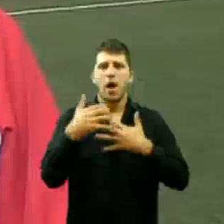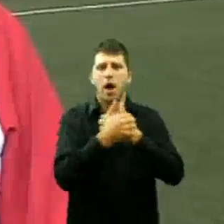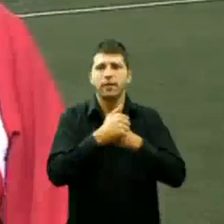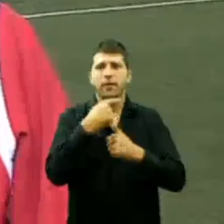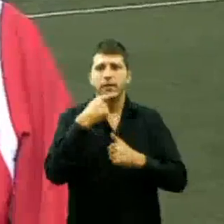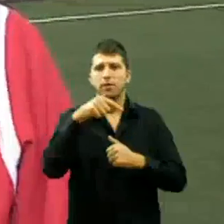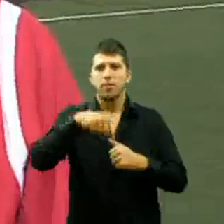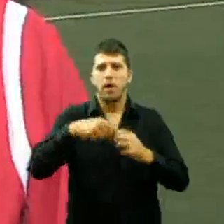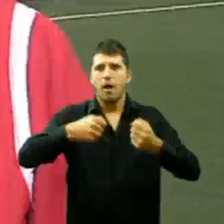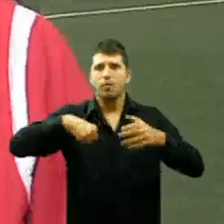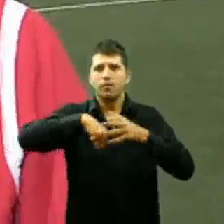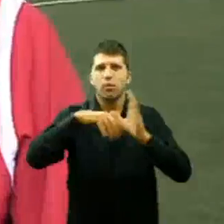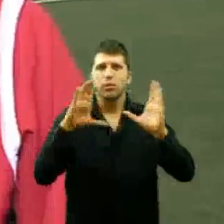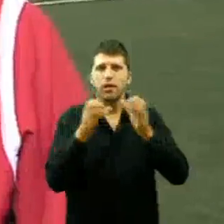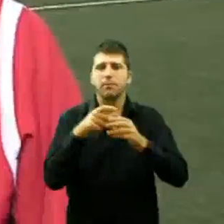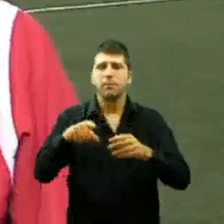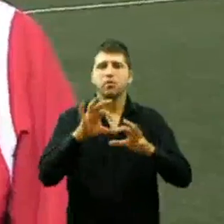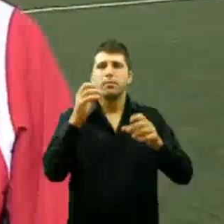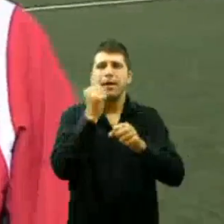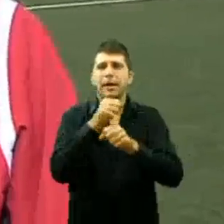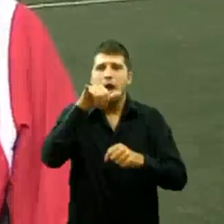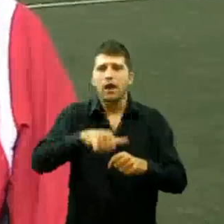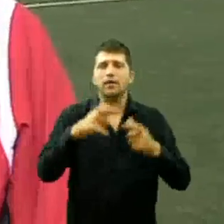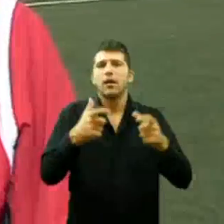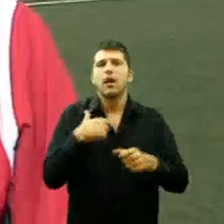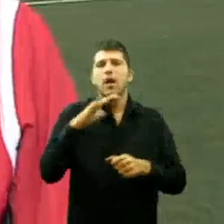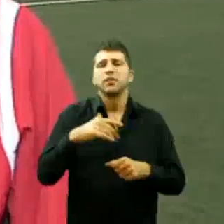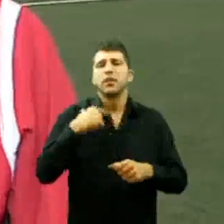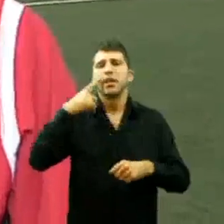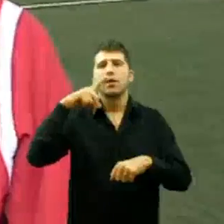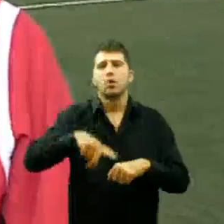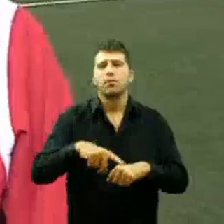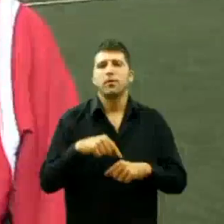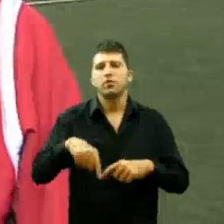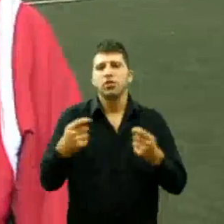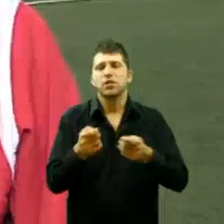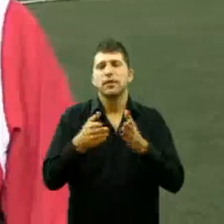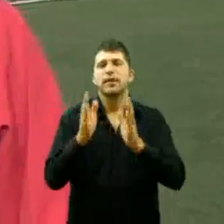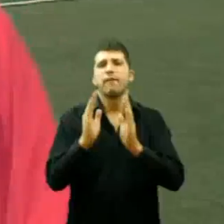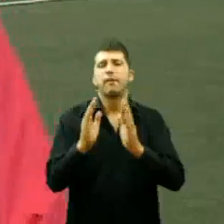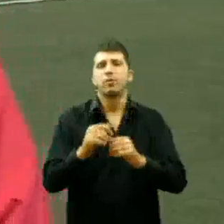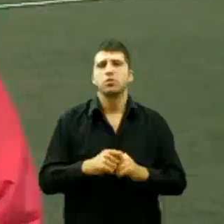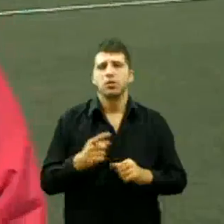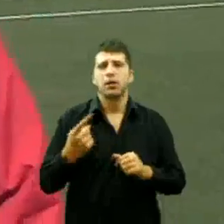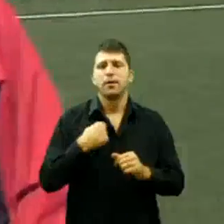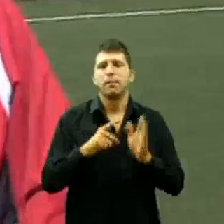futbol takımı Süper Lig'de hak ettiği yerde kalacağına inanıyorum. Ve bu yönde çalışmamıza devam edeceğiz. Hocam başarılar.